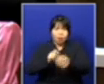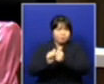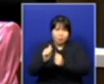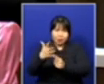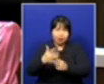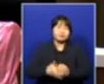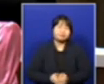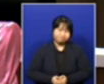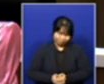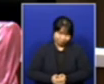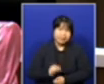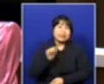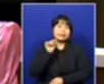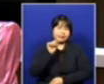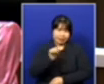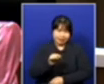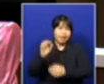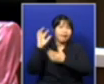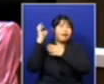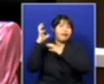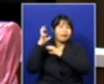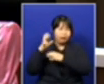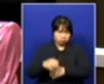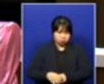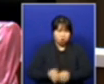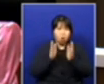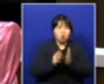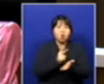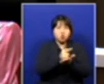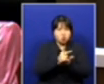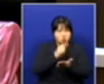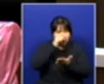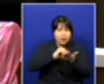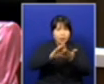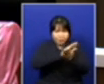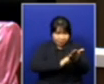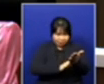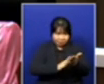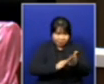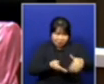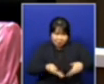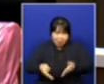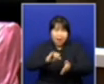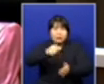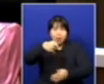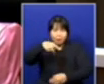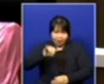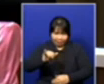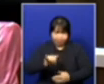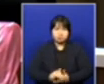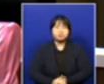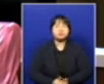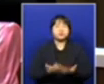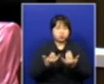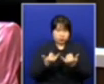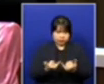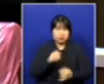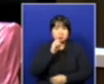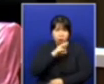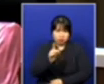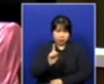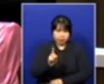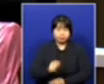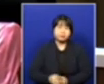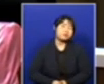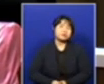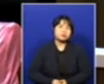ภาพยนตร์เรื่องนักกู้แห่งลุ่มแม่น้ำเจ้าพระยาผมจึงอยากบอกท่านประธานต่อไปนี้ครับว่า